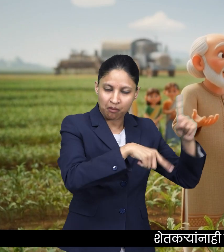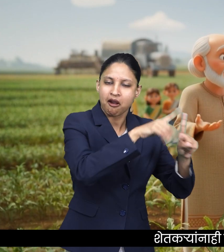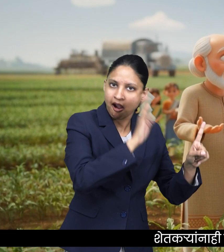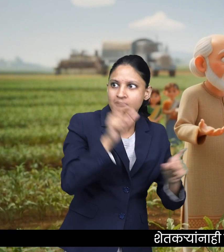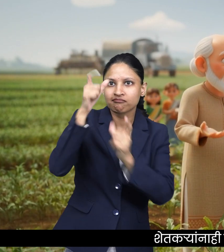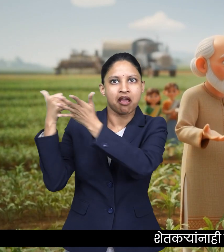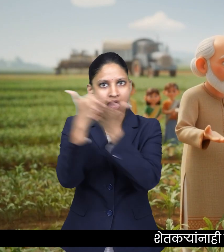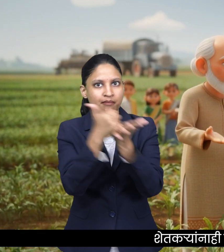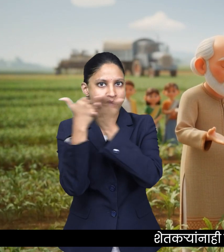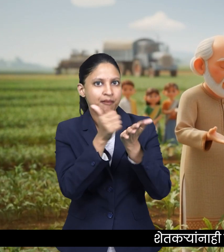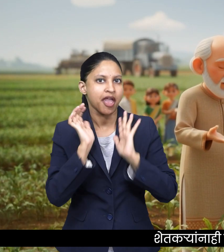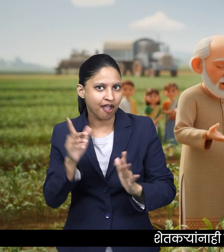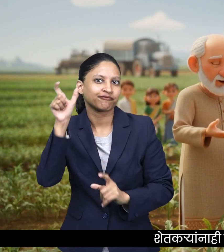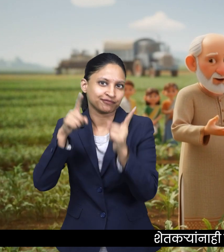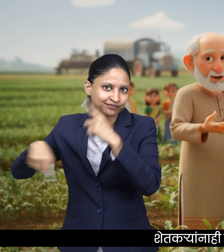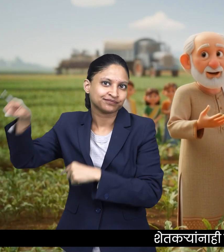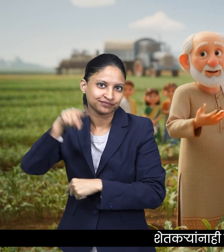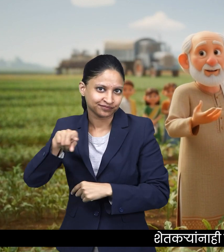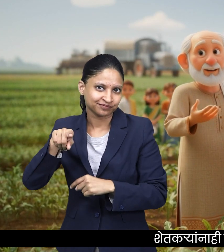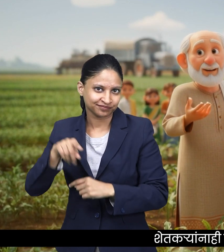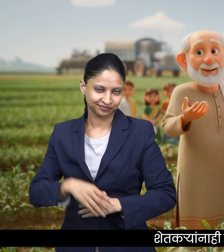शेतकऱ्यांनाही इतरांकडून मदत मिळते.